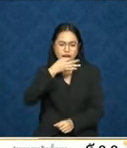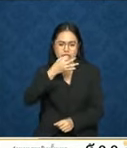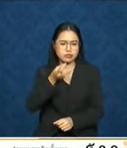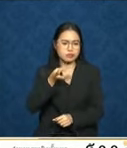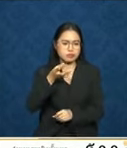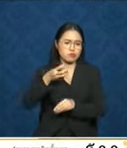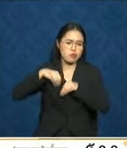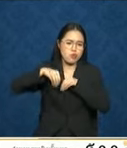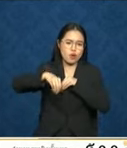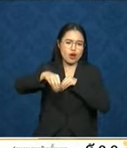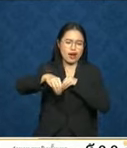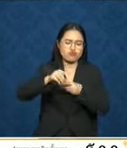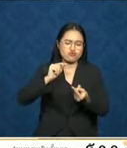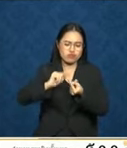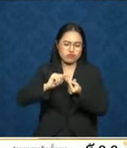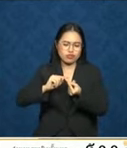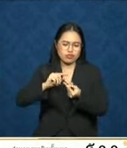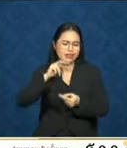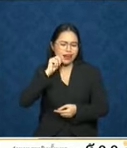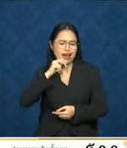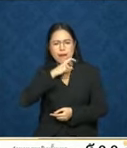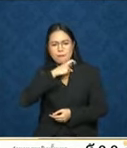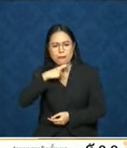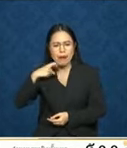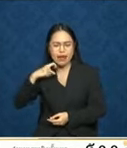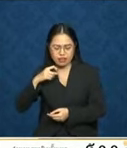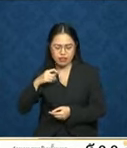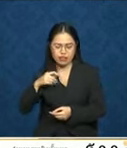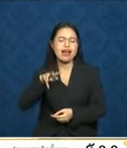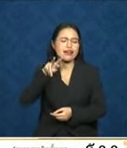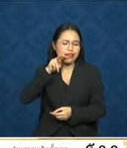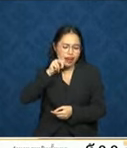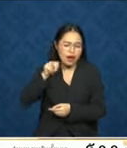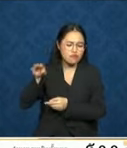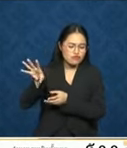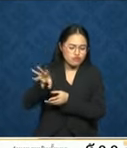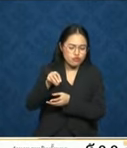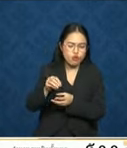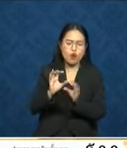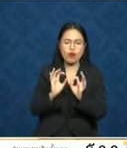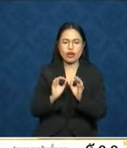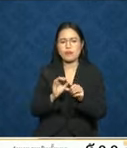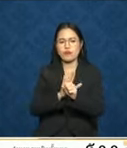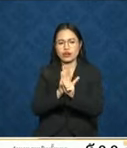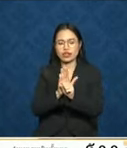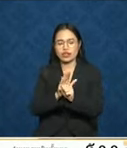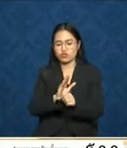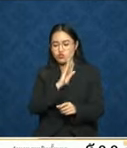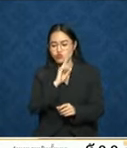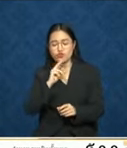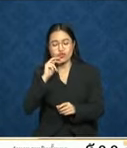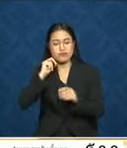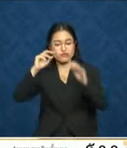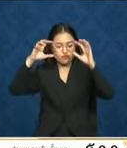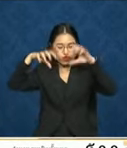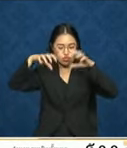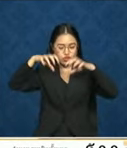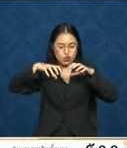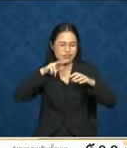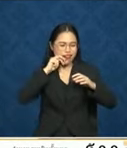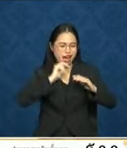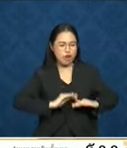ำในฤดูแล้งจะมีน้ำใช้อย่างเพียงพอและในกรณีที่เกิดอุทกภัยน้ำท่วมน้ำจะไม่ท่วมขังในพื้นที่